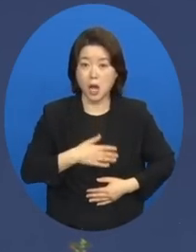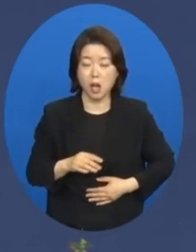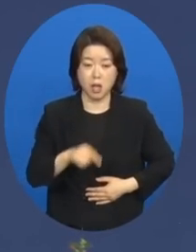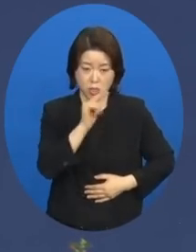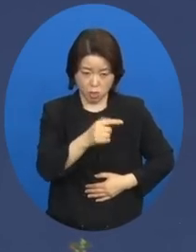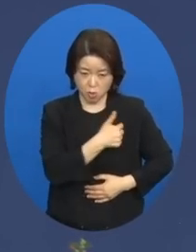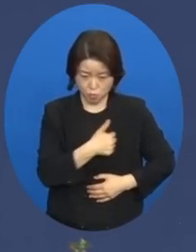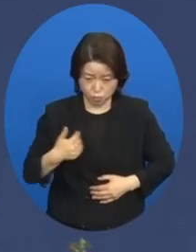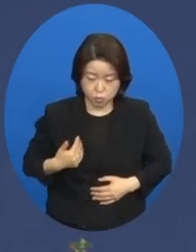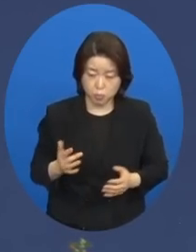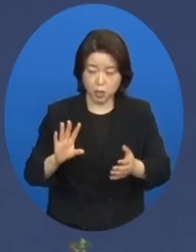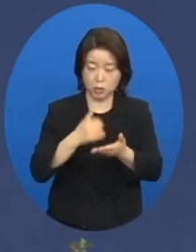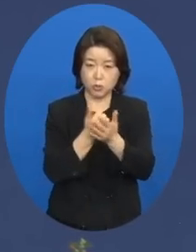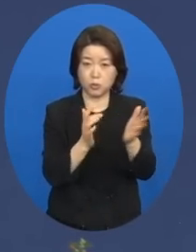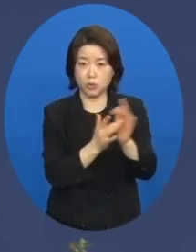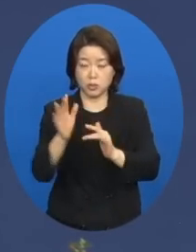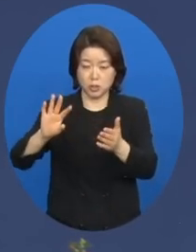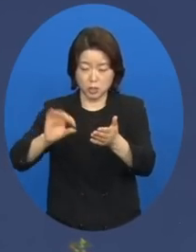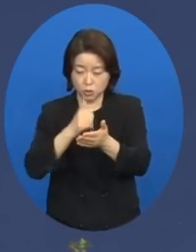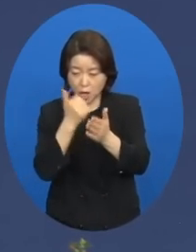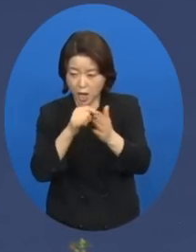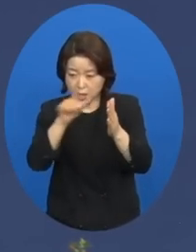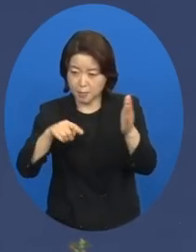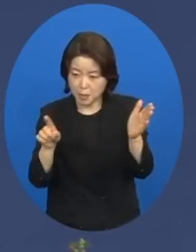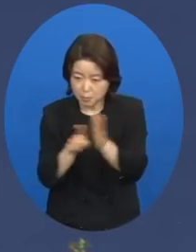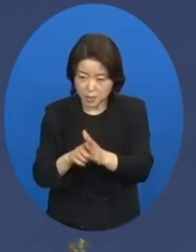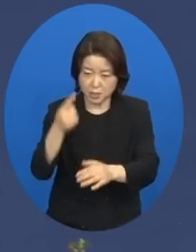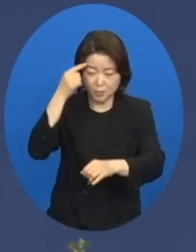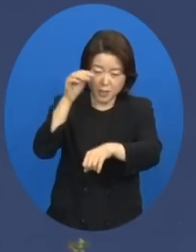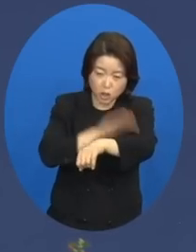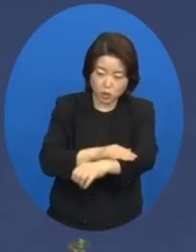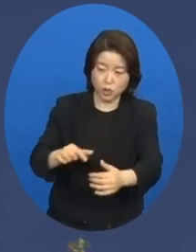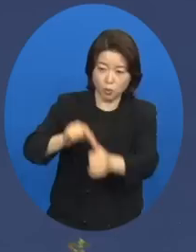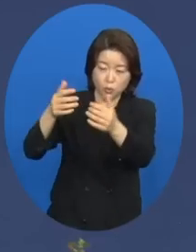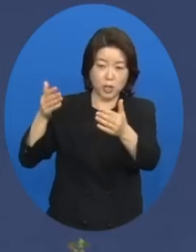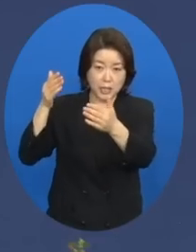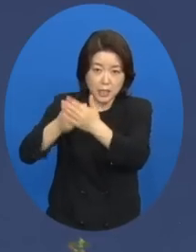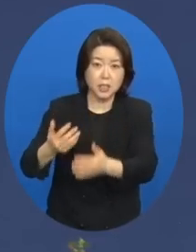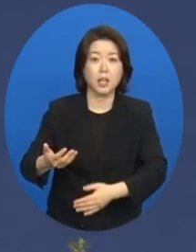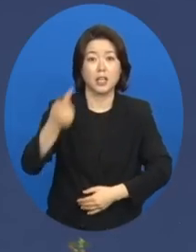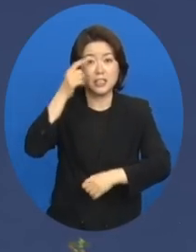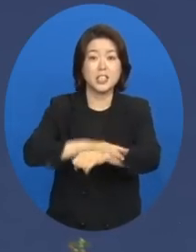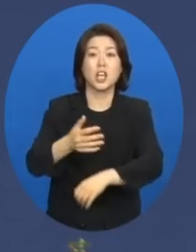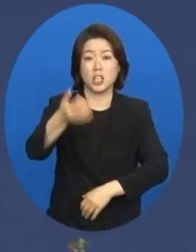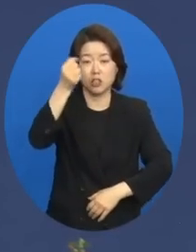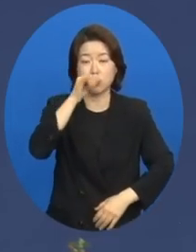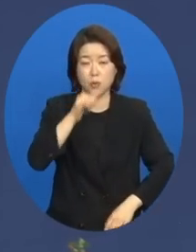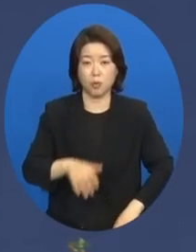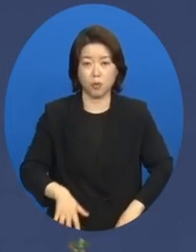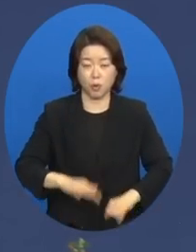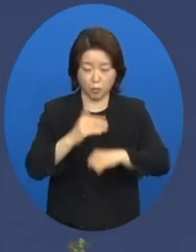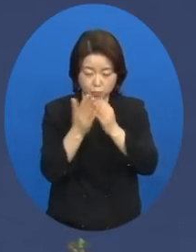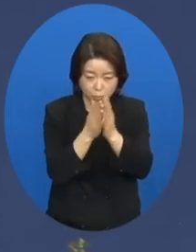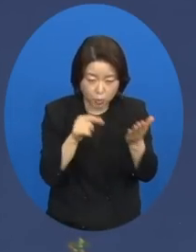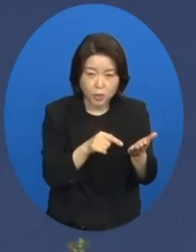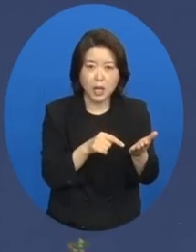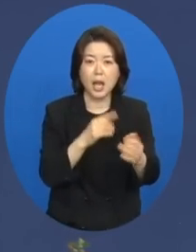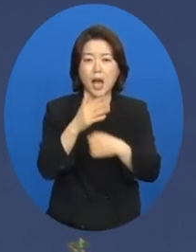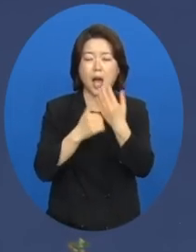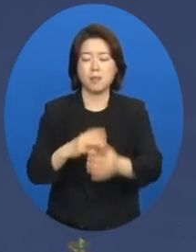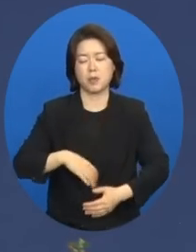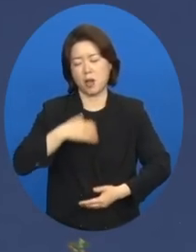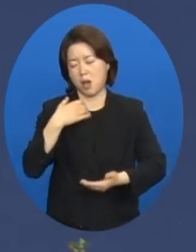하여금 그리스도 예수 안에 있는 믿음으로 말미암아 구원에 이르는 지혜가 있게 하고 15절 16절에 모든 성경은 하나님의 감동으로 된